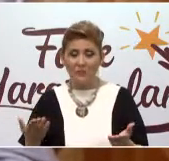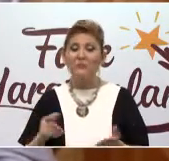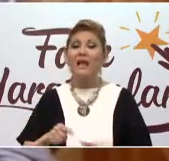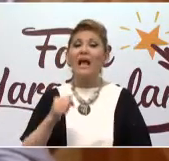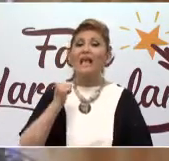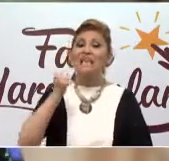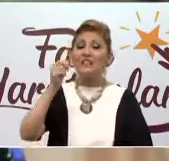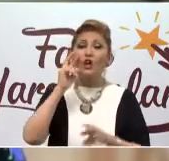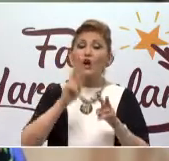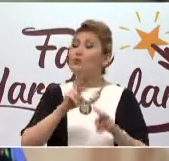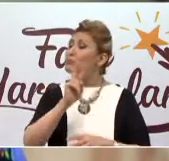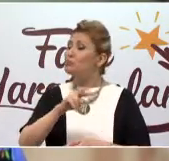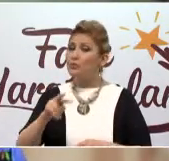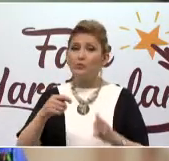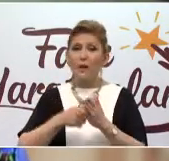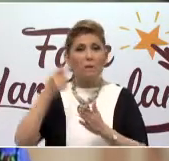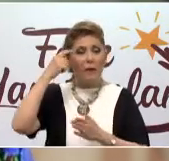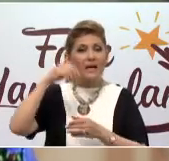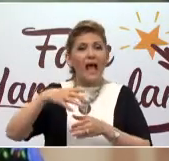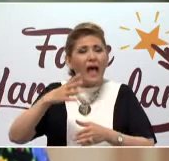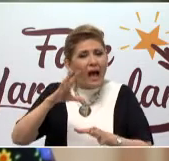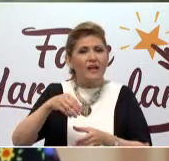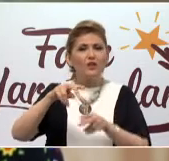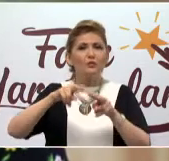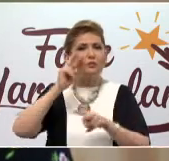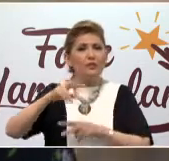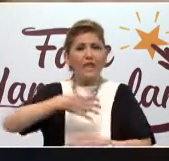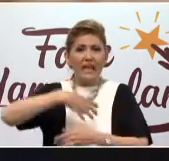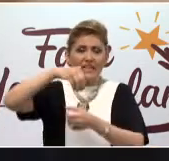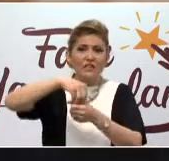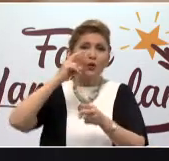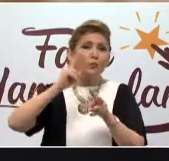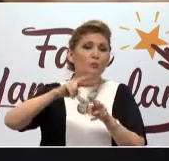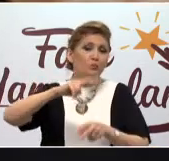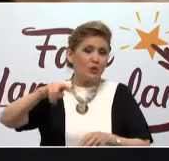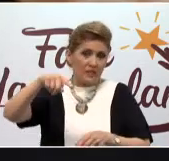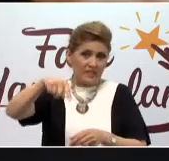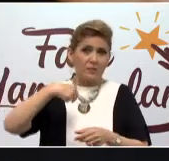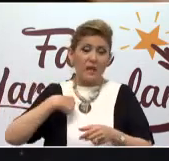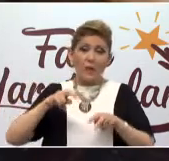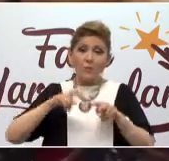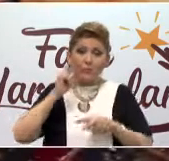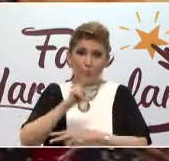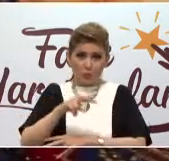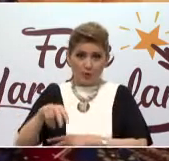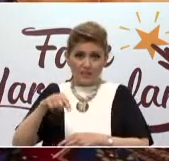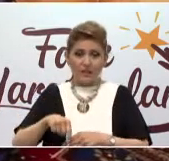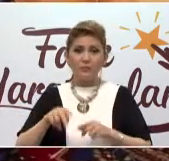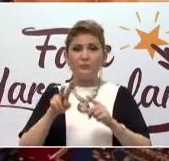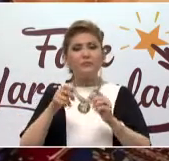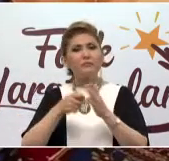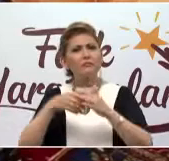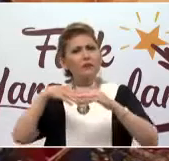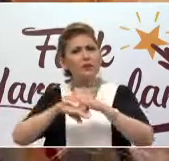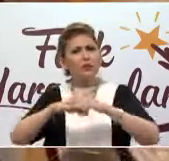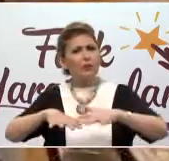Yaşayan müzenin mantığında her müzenin kendi bir müze retoriği vardır. Bizim müze retoriğimizde koleksiyon